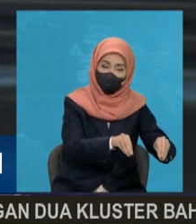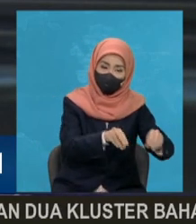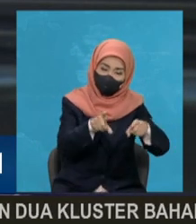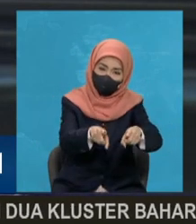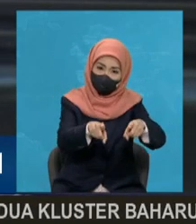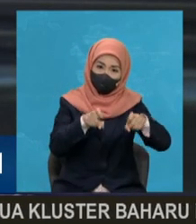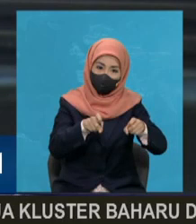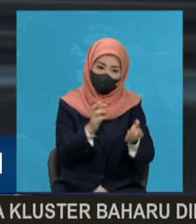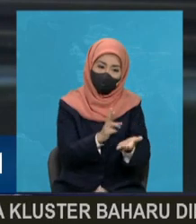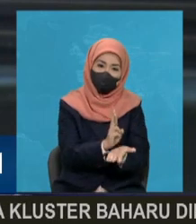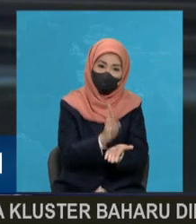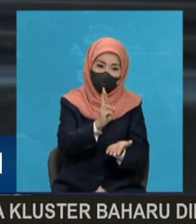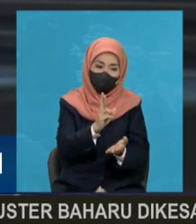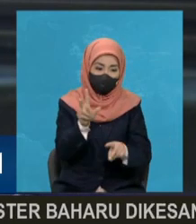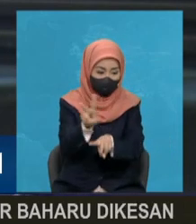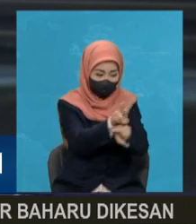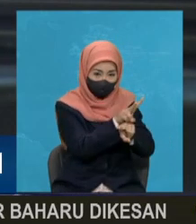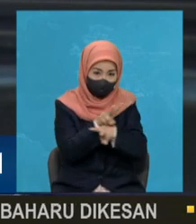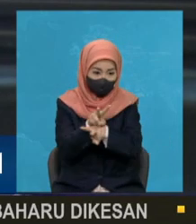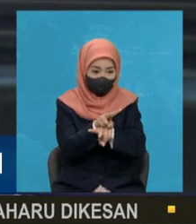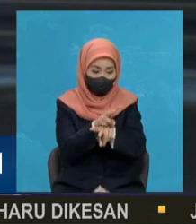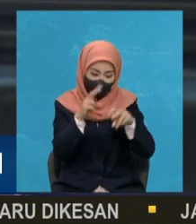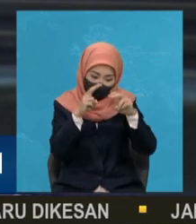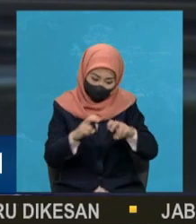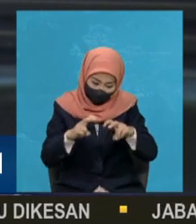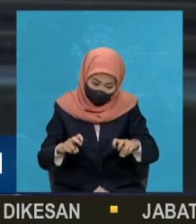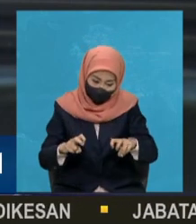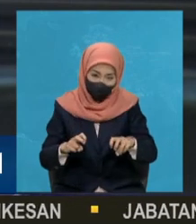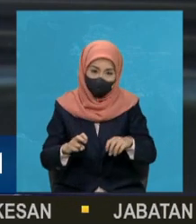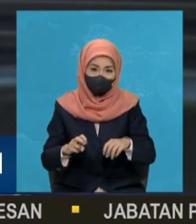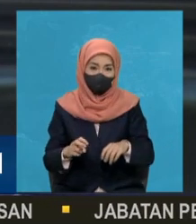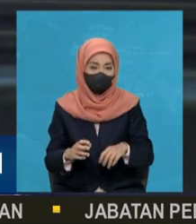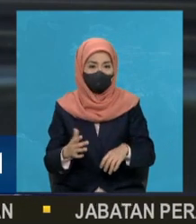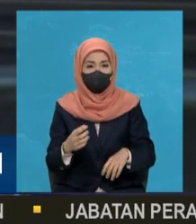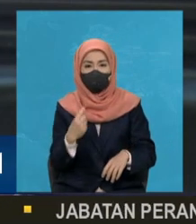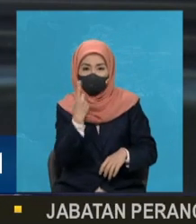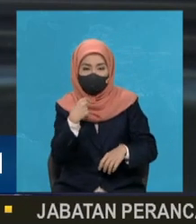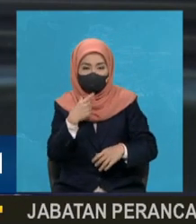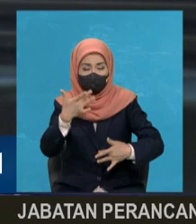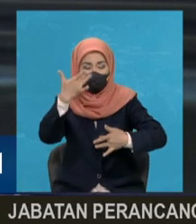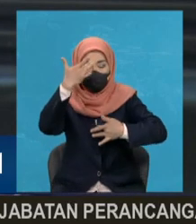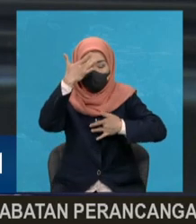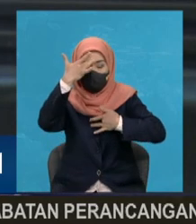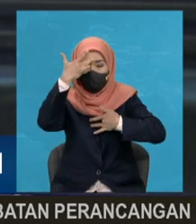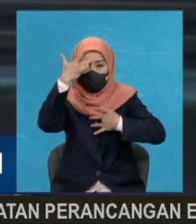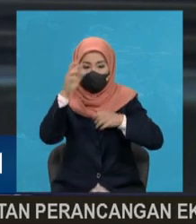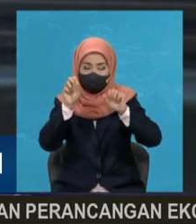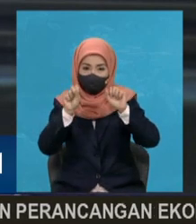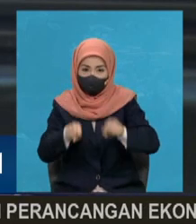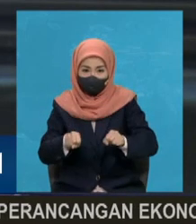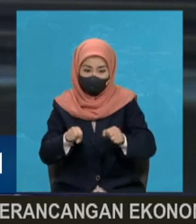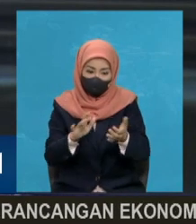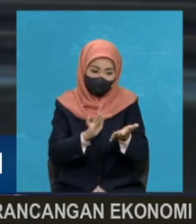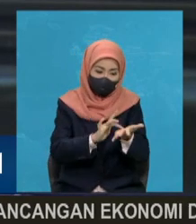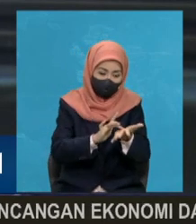dengan segera berjerawatan dan pengetahuan lanjut bagi mereka yang masih mengalami tanda-tanda jungkitan mereka bolehlah